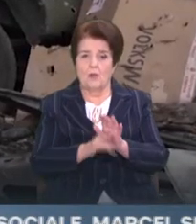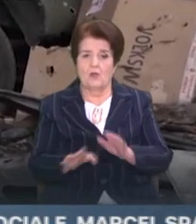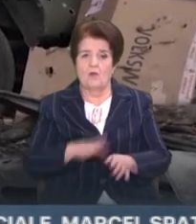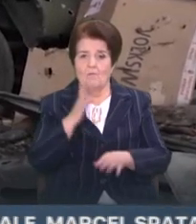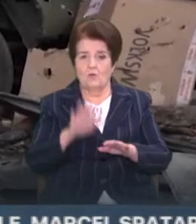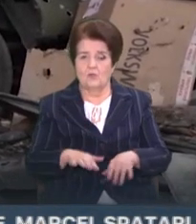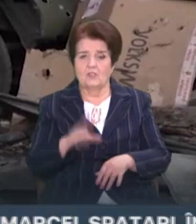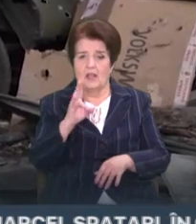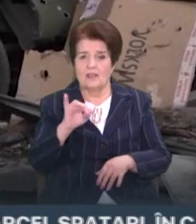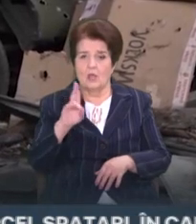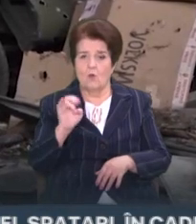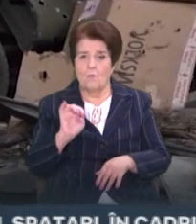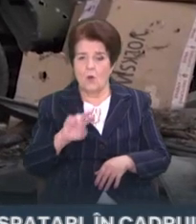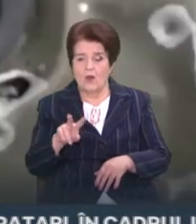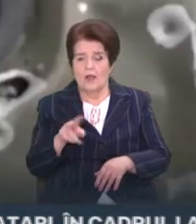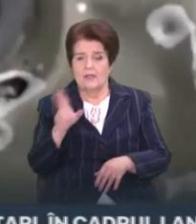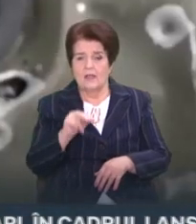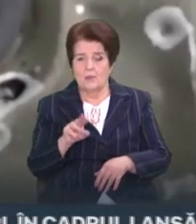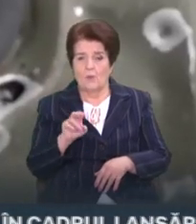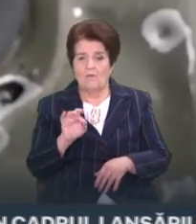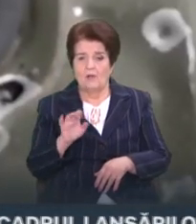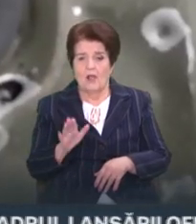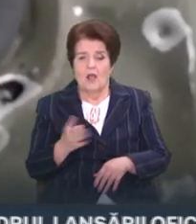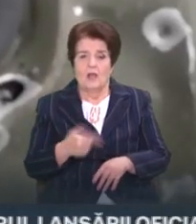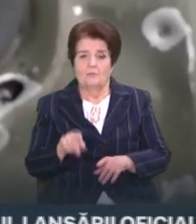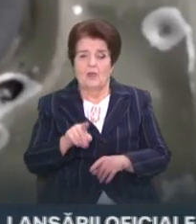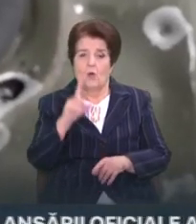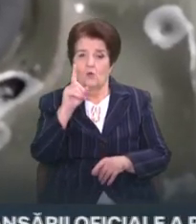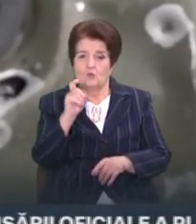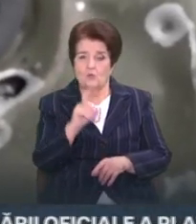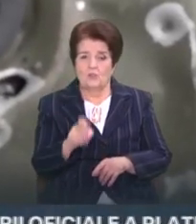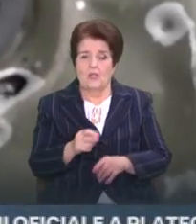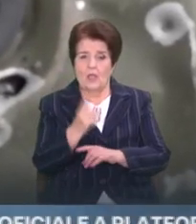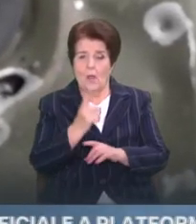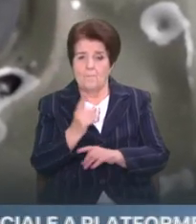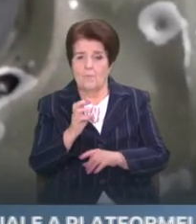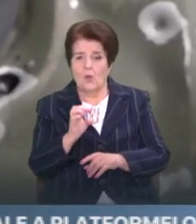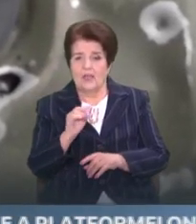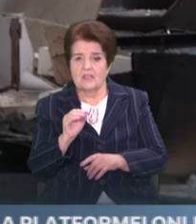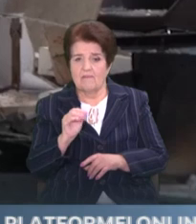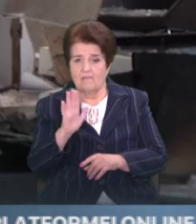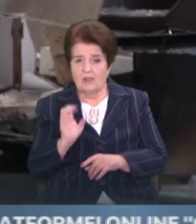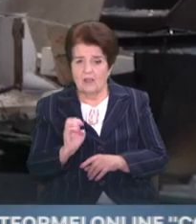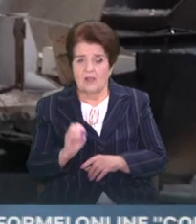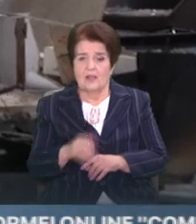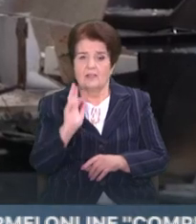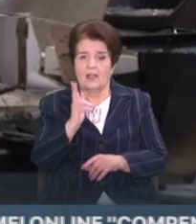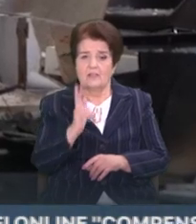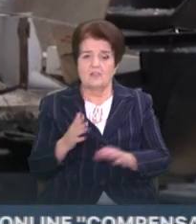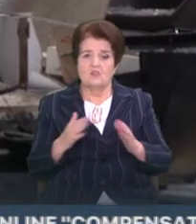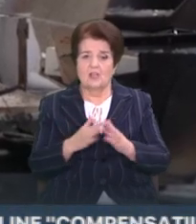și la Nicopol, în regiunea Dnipro. Aici au fost lansate peste 100 de proiectile, în urma cărora au fost lovite peste 30